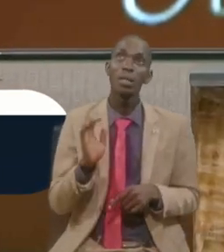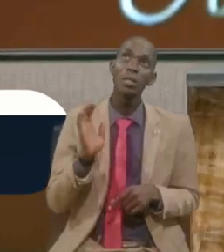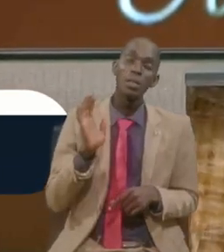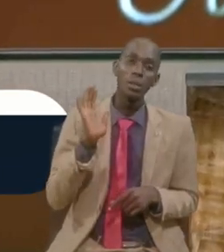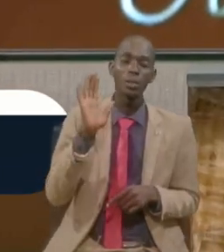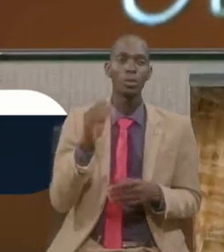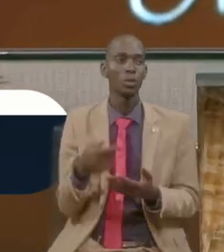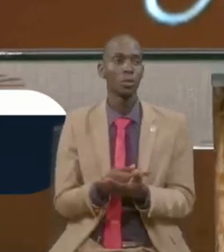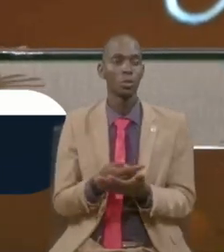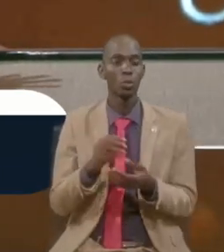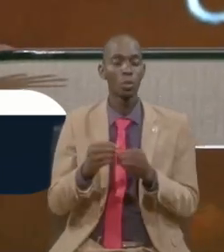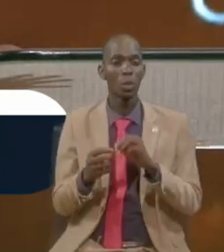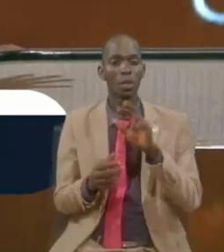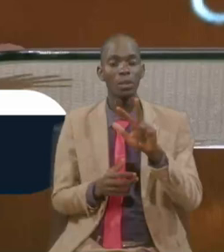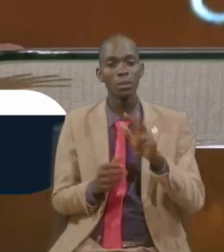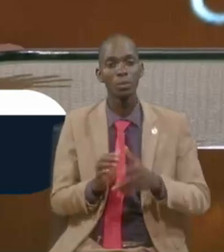selon son évangile.